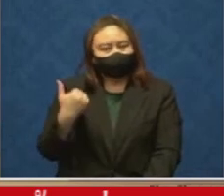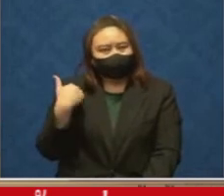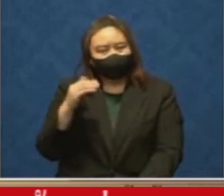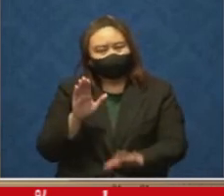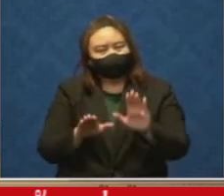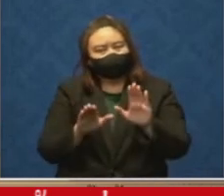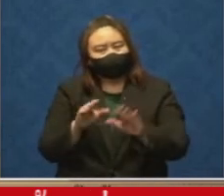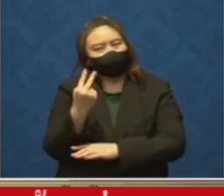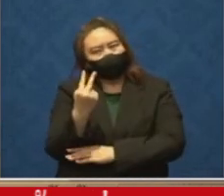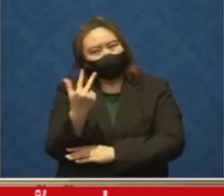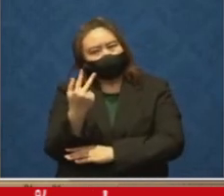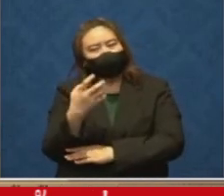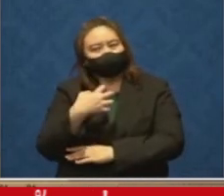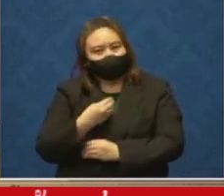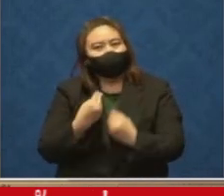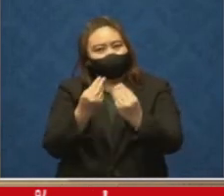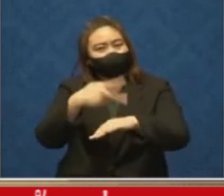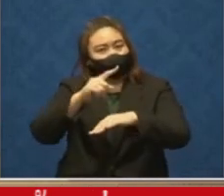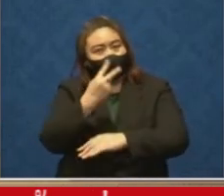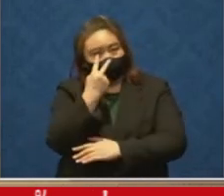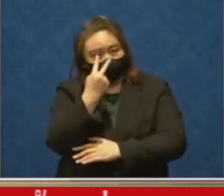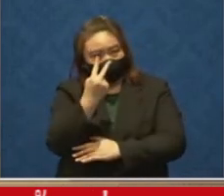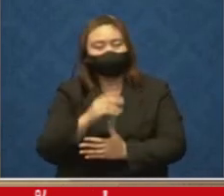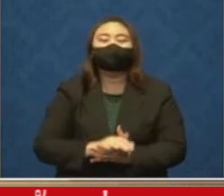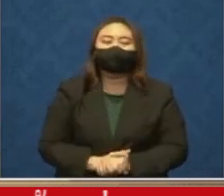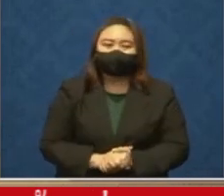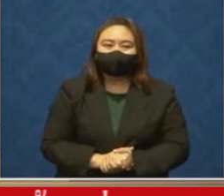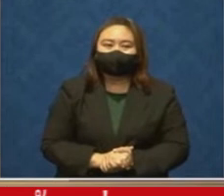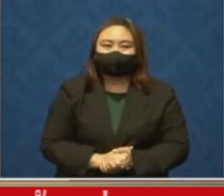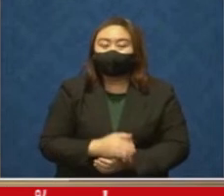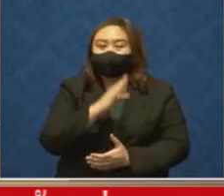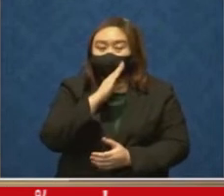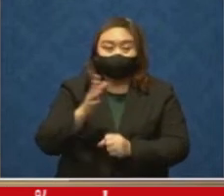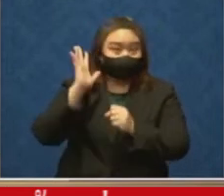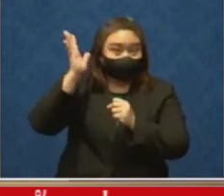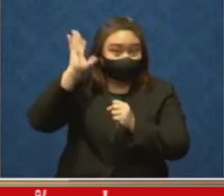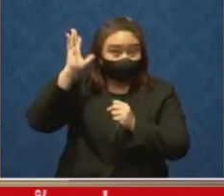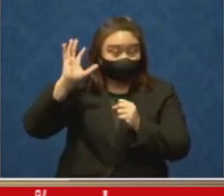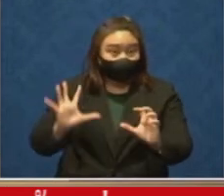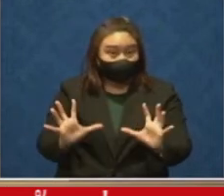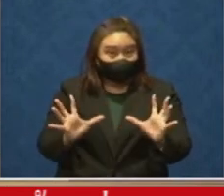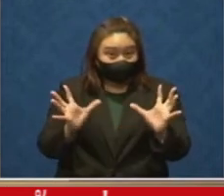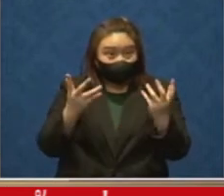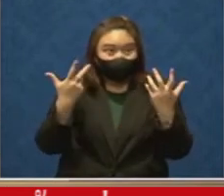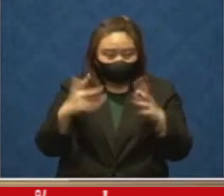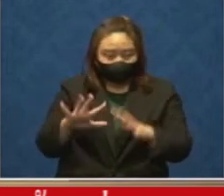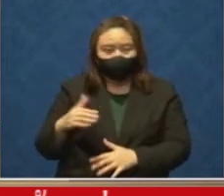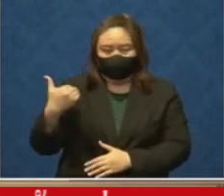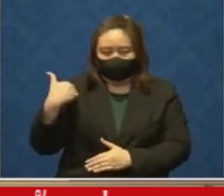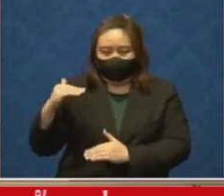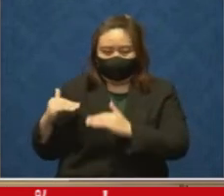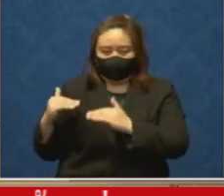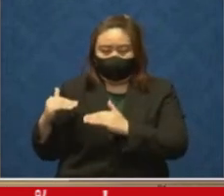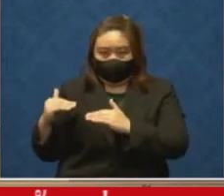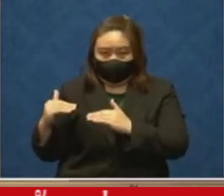มีสองสามอนนที่อยากใหทานมีทันน็ะครับหลังเราอภิปลาย ต